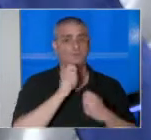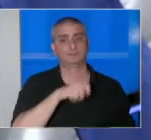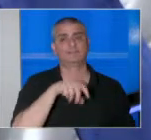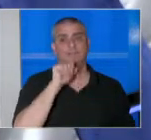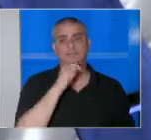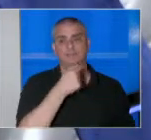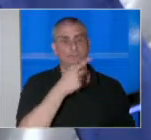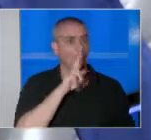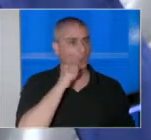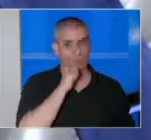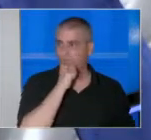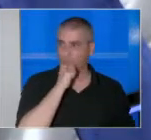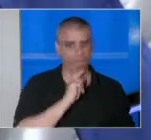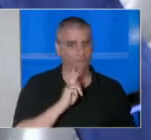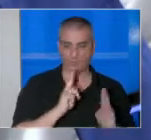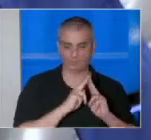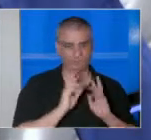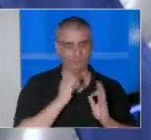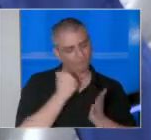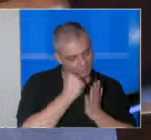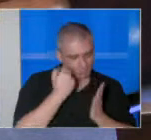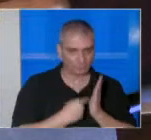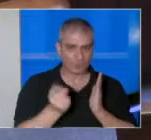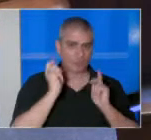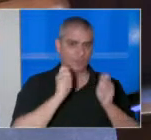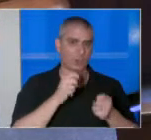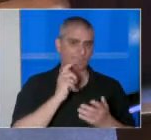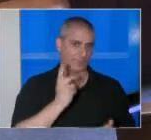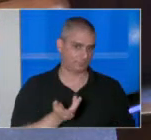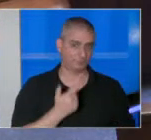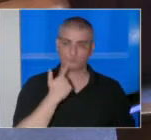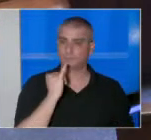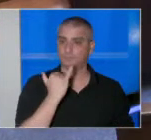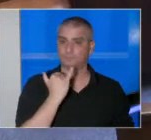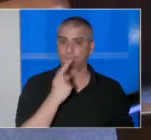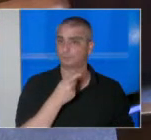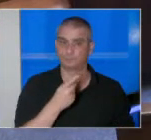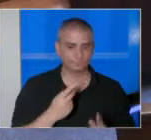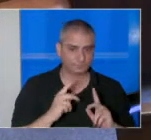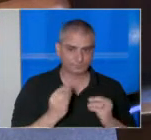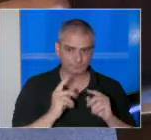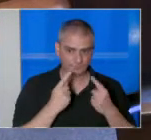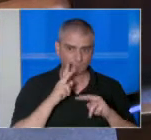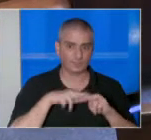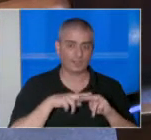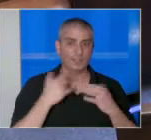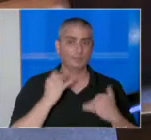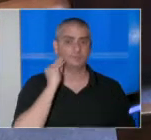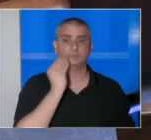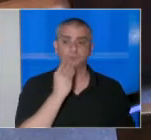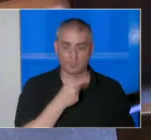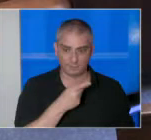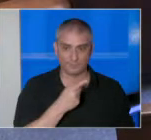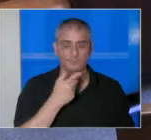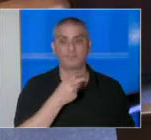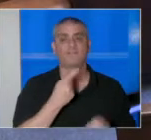איתן גינזבורג מכחול לבן לא מתכנסת כדי לאשר פטור מחובת הנחה. נכון, והדבר הזה קורה אחרי שהיום בצהריים